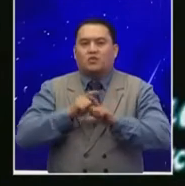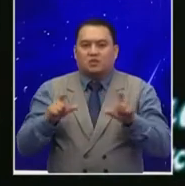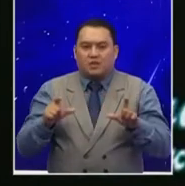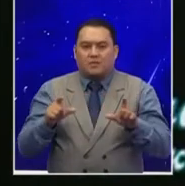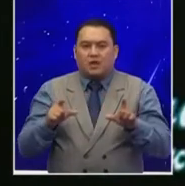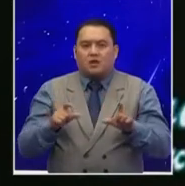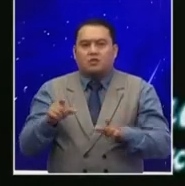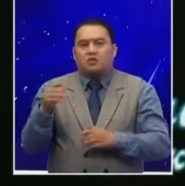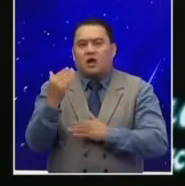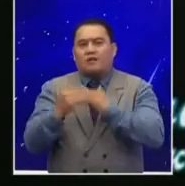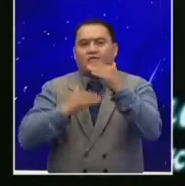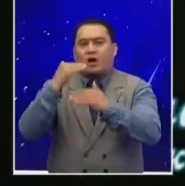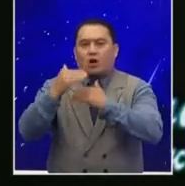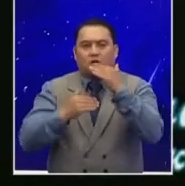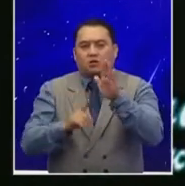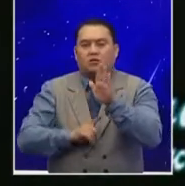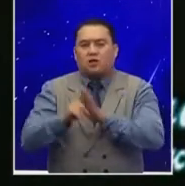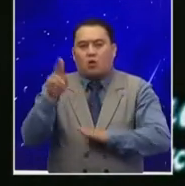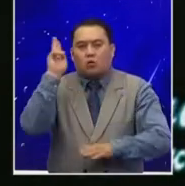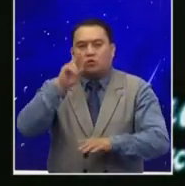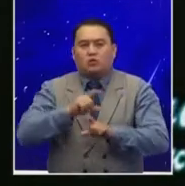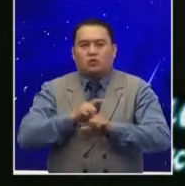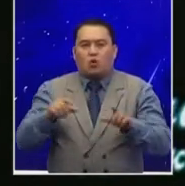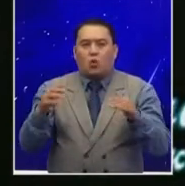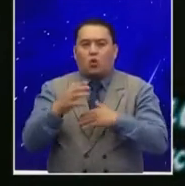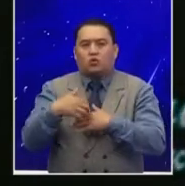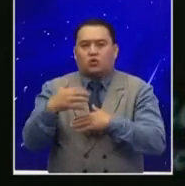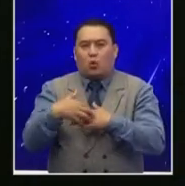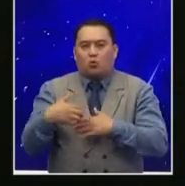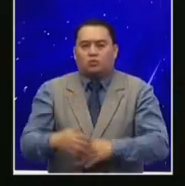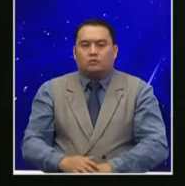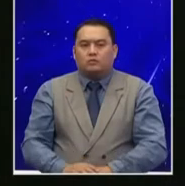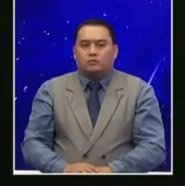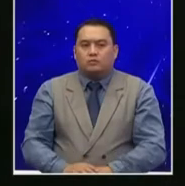заведений. Свою карьеру профессор начинал учителем в Кокшетау.